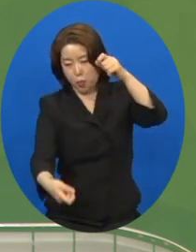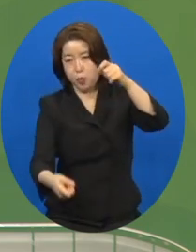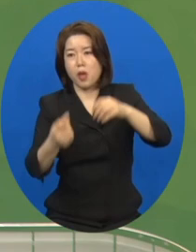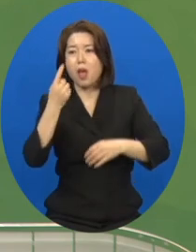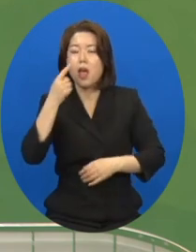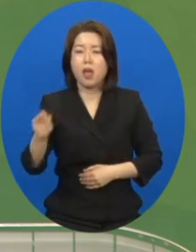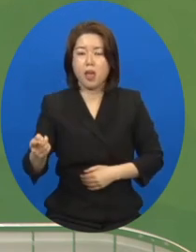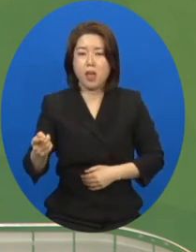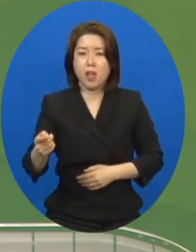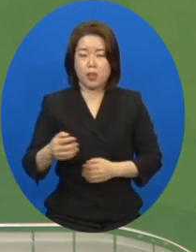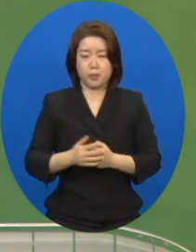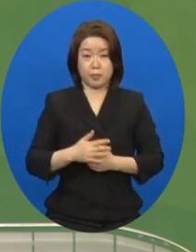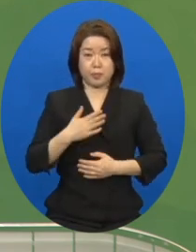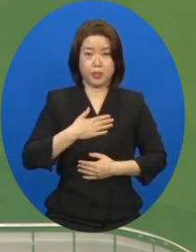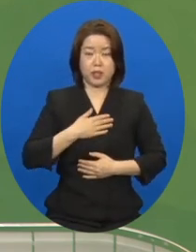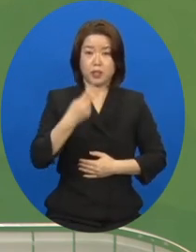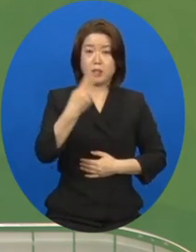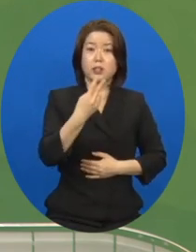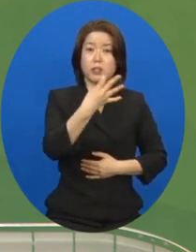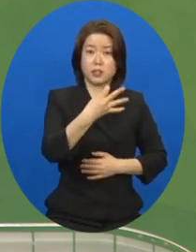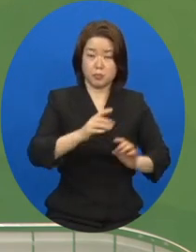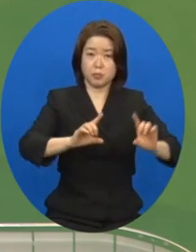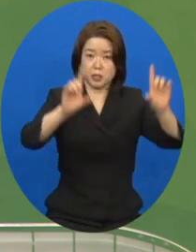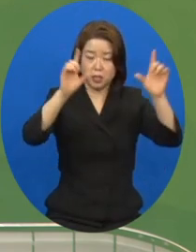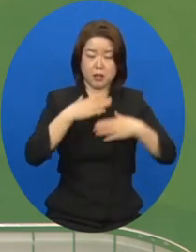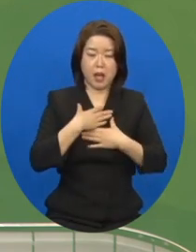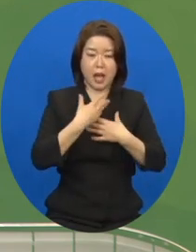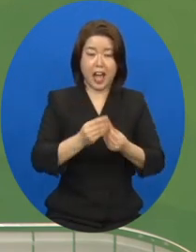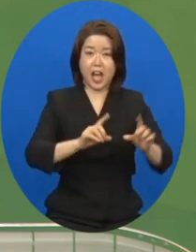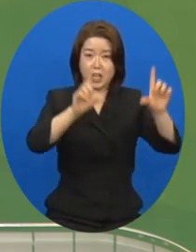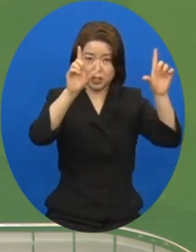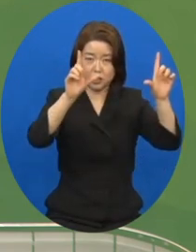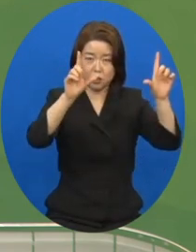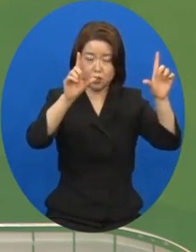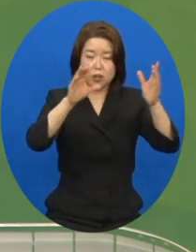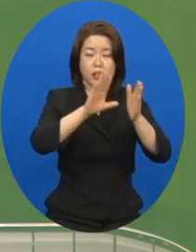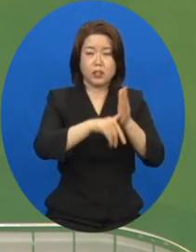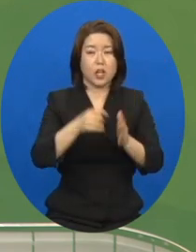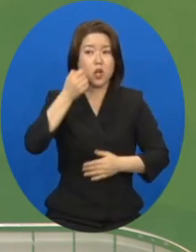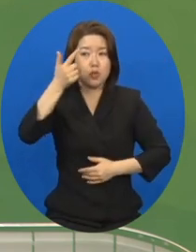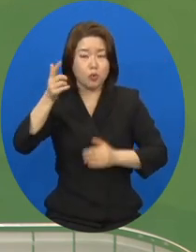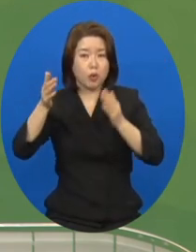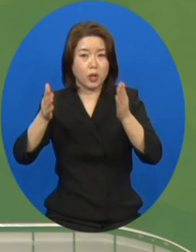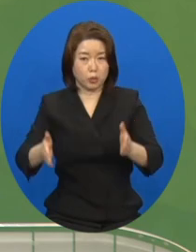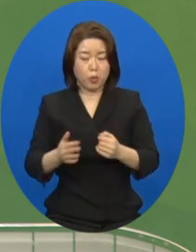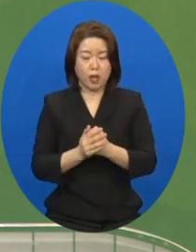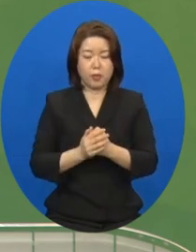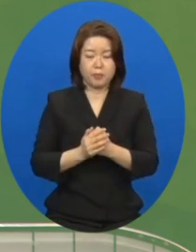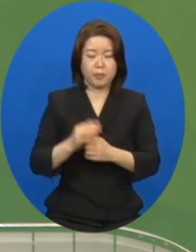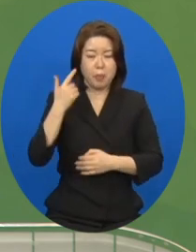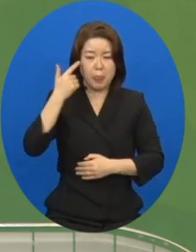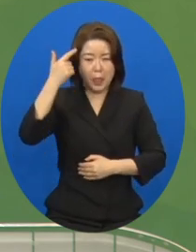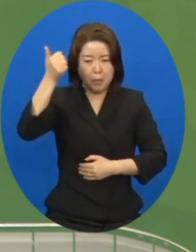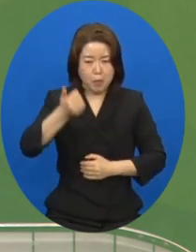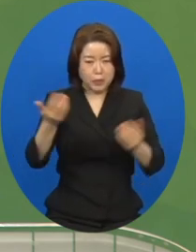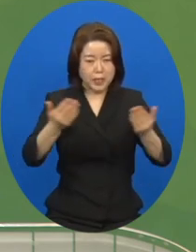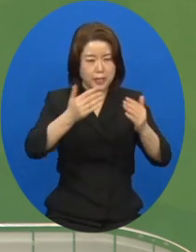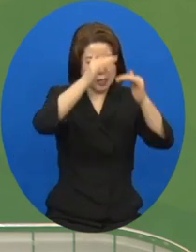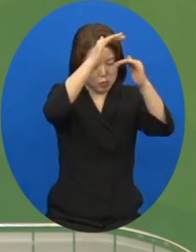제가 2014년 안식월 때 6개월 동안 제 목회 여정에 처음 그렇게